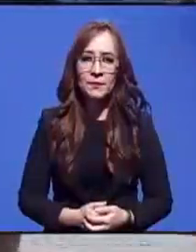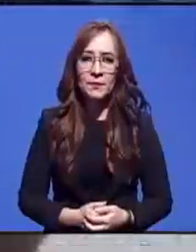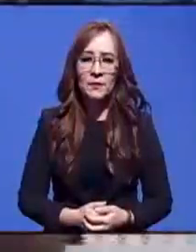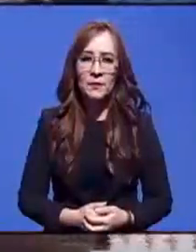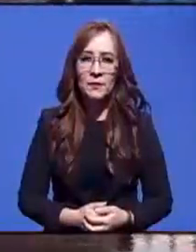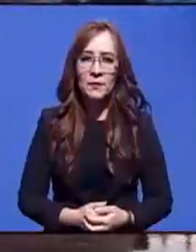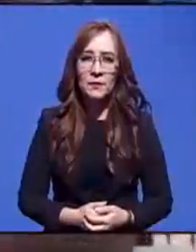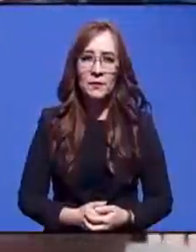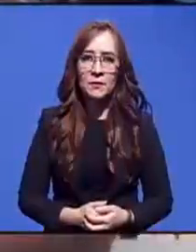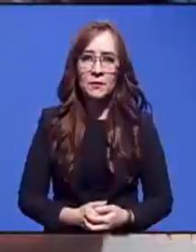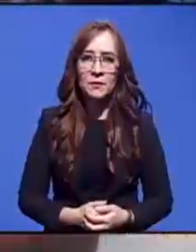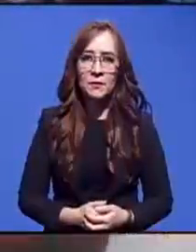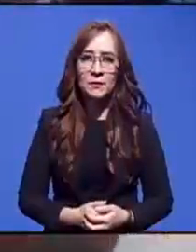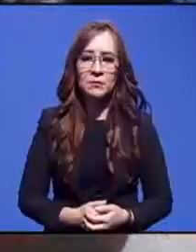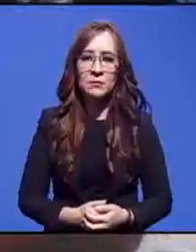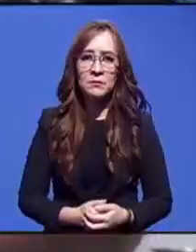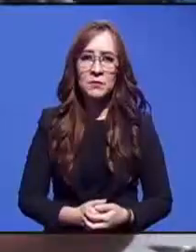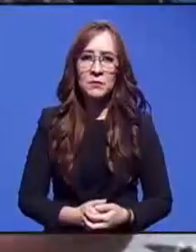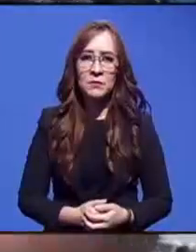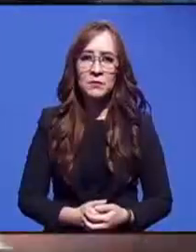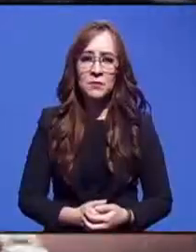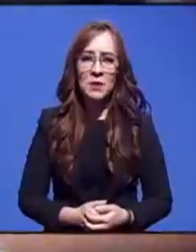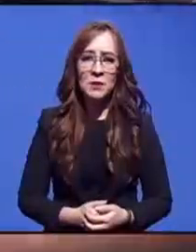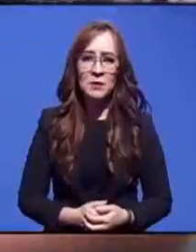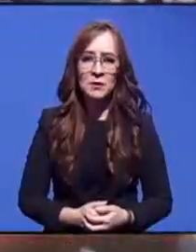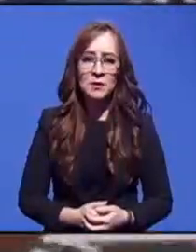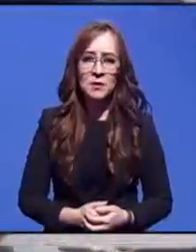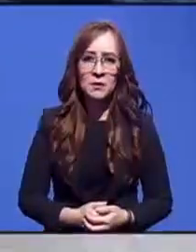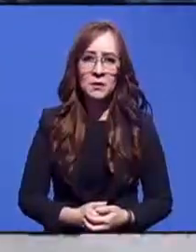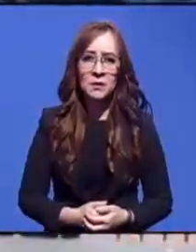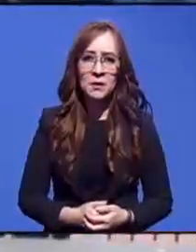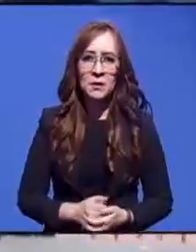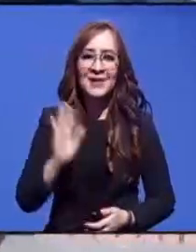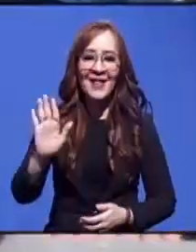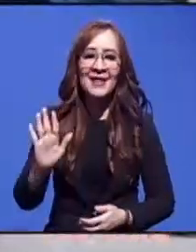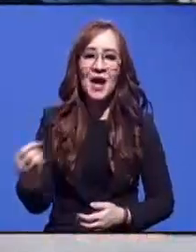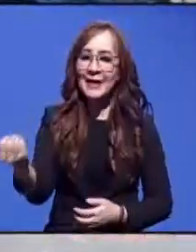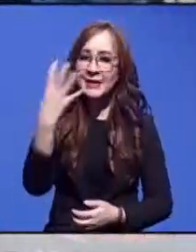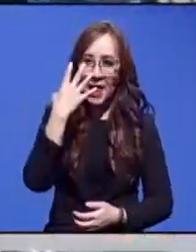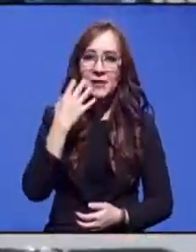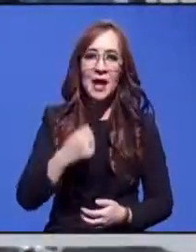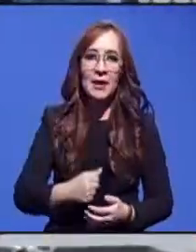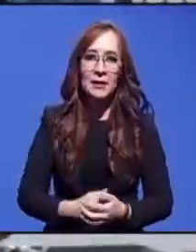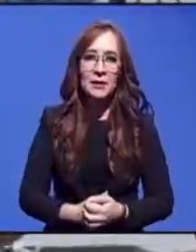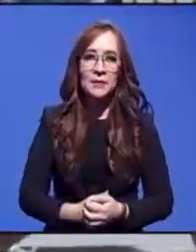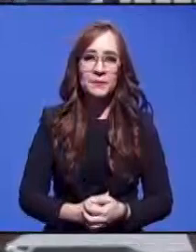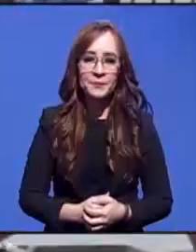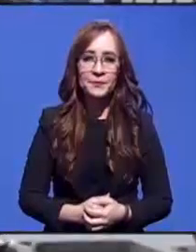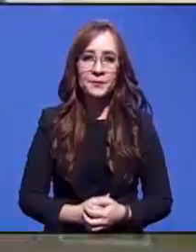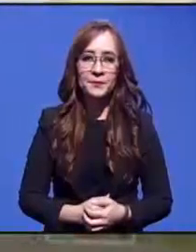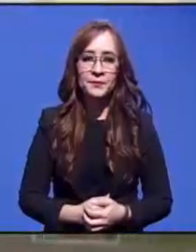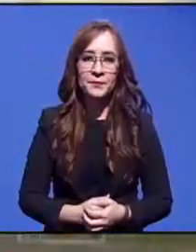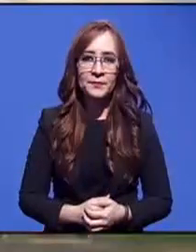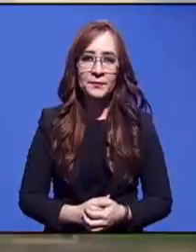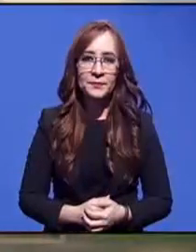yang jelaskan, kan. Legal kami aja, Pak. Iya, maksudnya, ya. Kenapa? Nanti pada saat legal itu, nanti akan menjelaskan semuanya ke Bapak. Biar langsung jadi satu pintu aja, Pak. Tapi